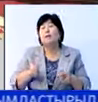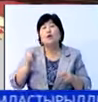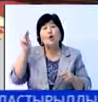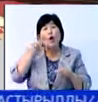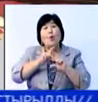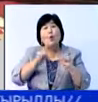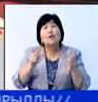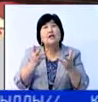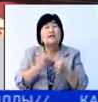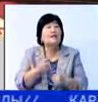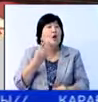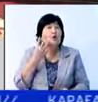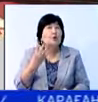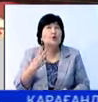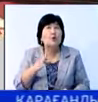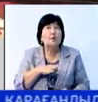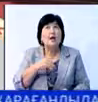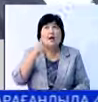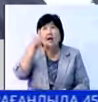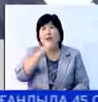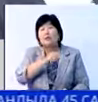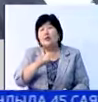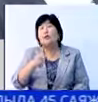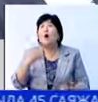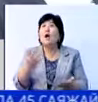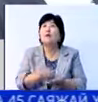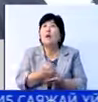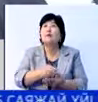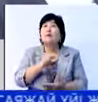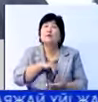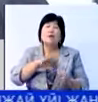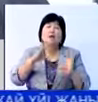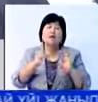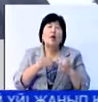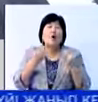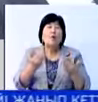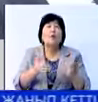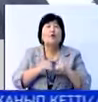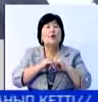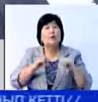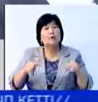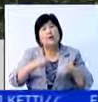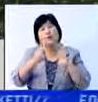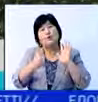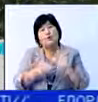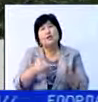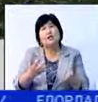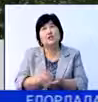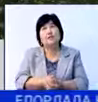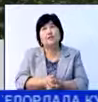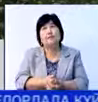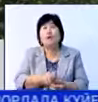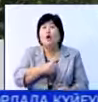училищелер саны небәрі 4 болса, жылдар бойғы табысты жұмыстың нәтижесі оның қатары 18-ге жетті.